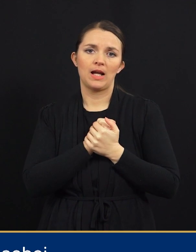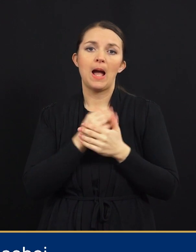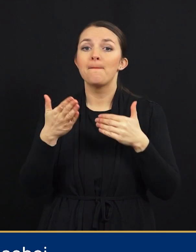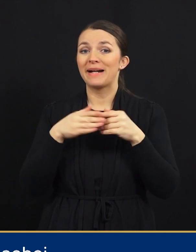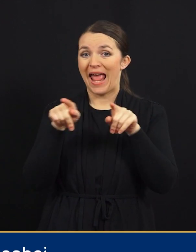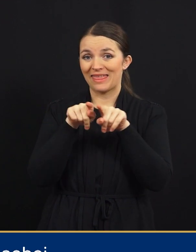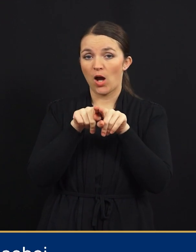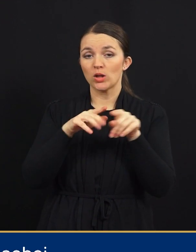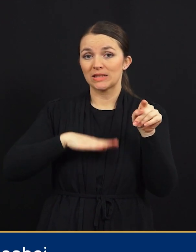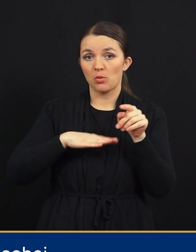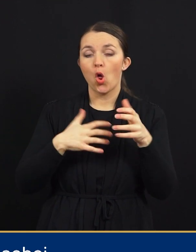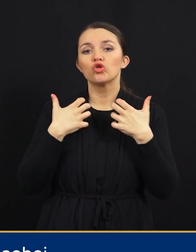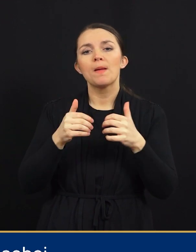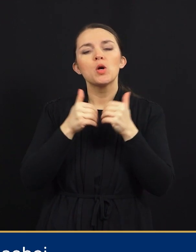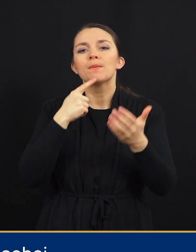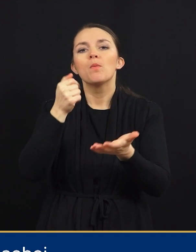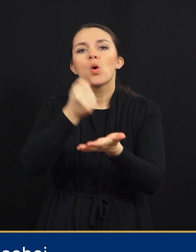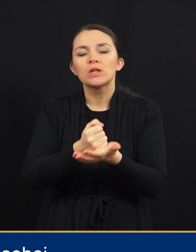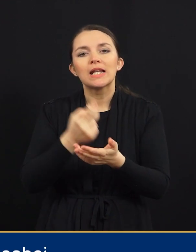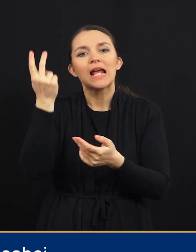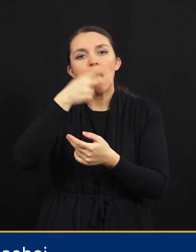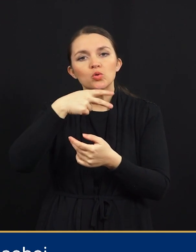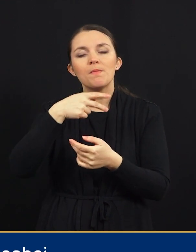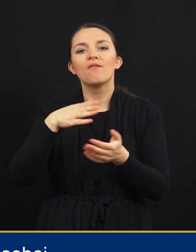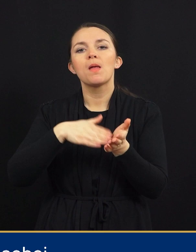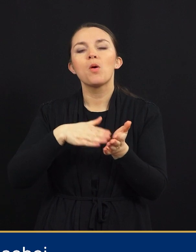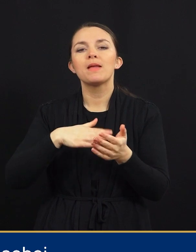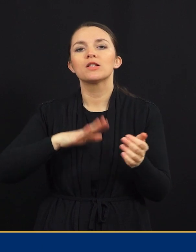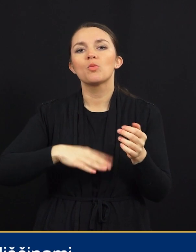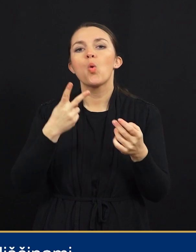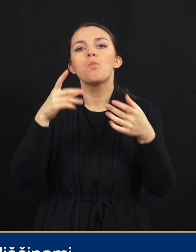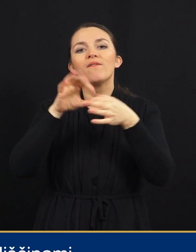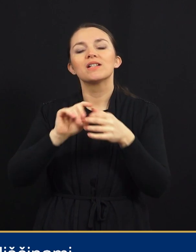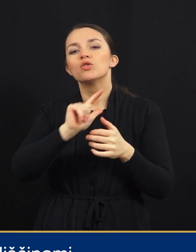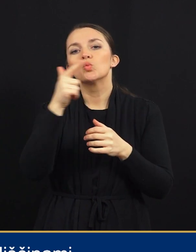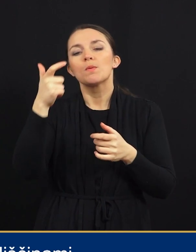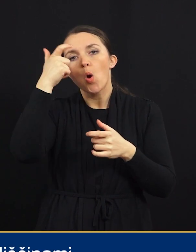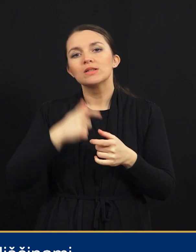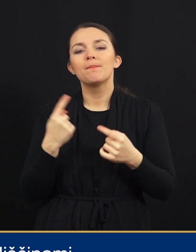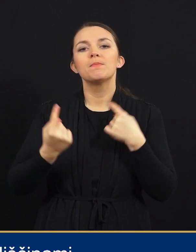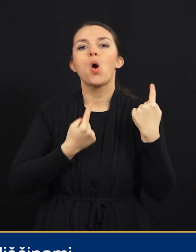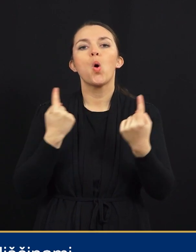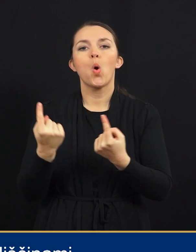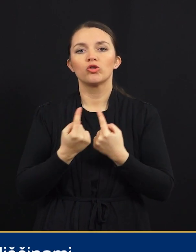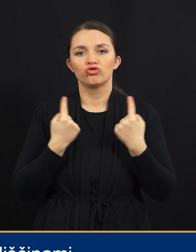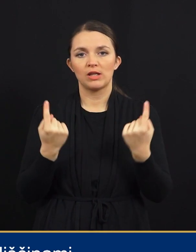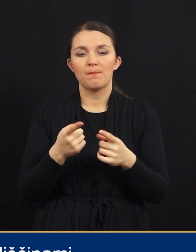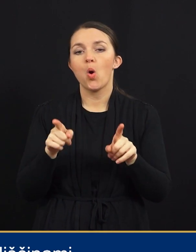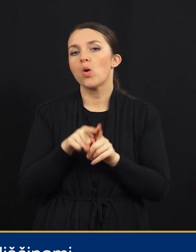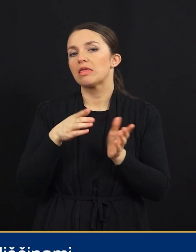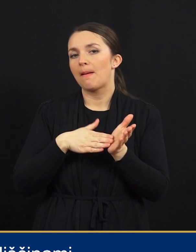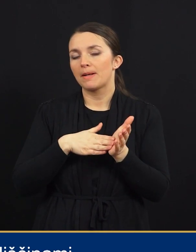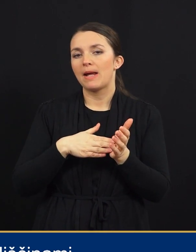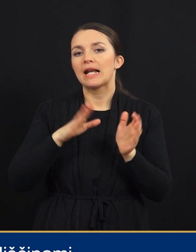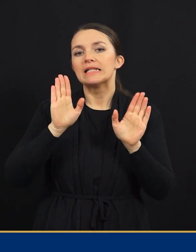Pri enakosti spolov pa želim posebej poudariti razumevanje pomena spola v povezavi z drugimi osebnimi okoliščinami, kot sta na